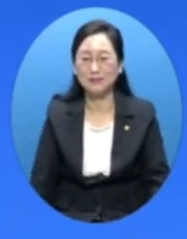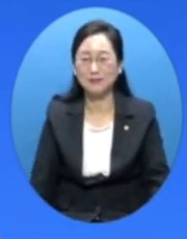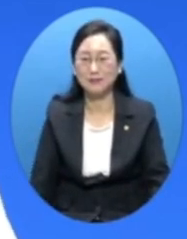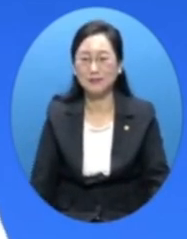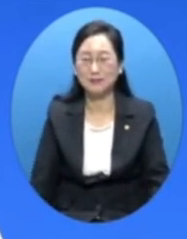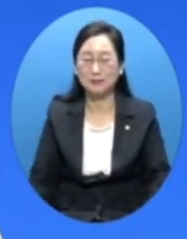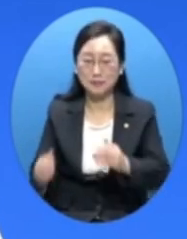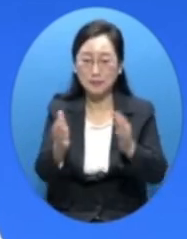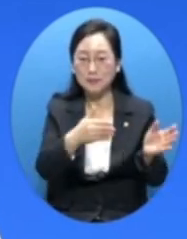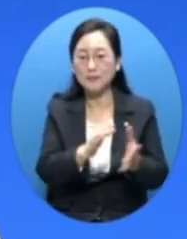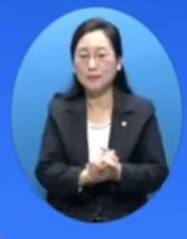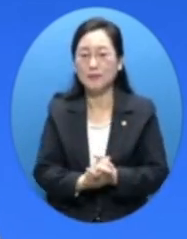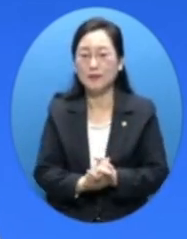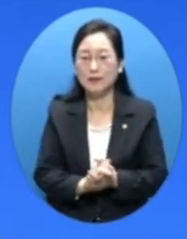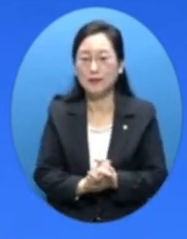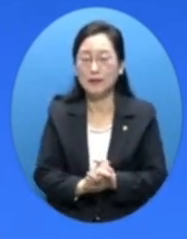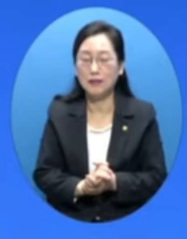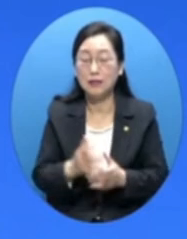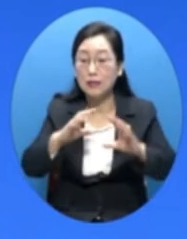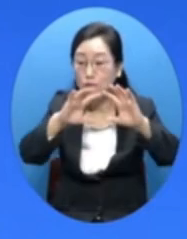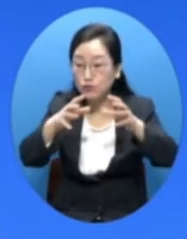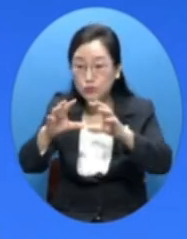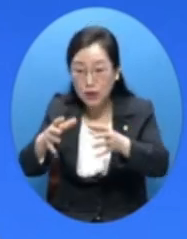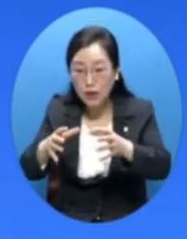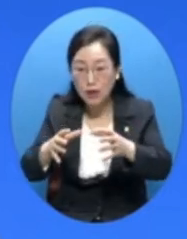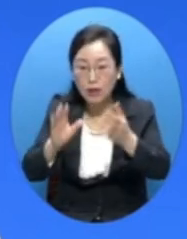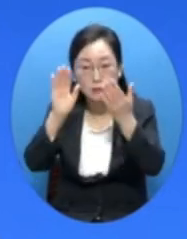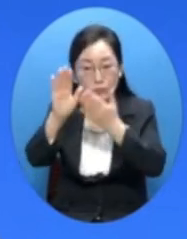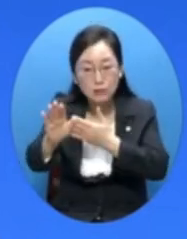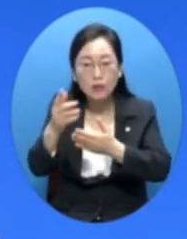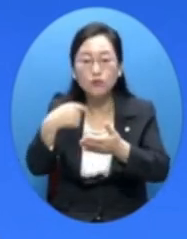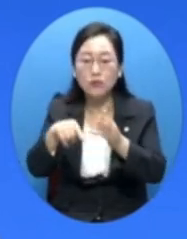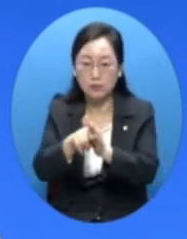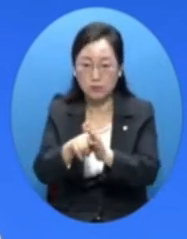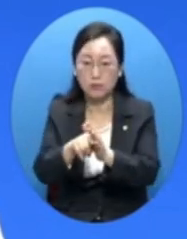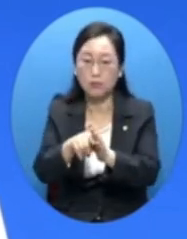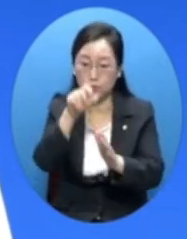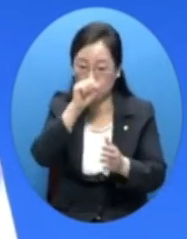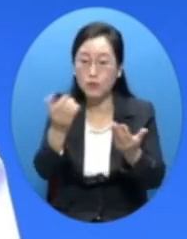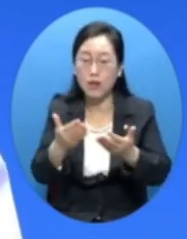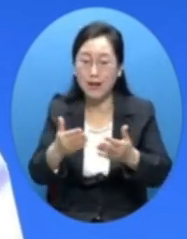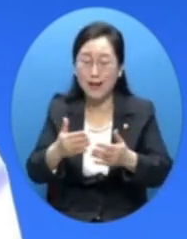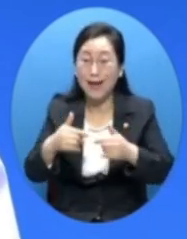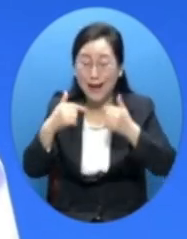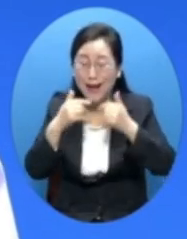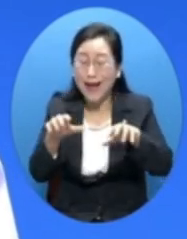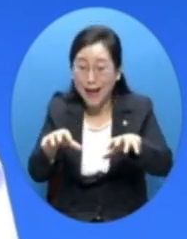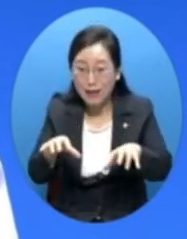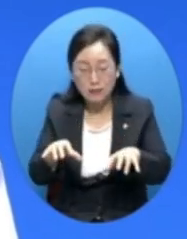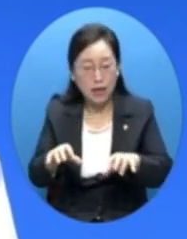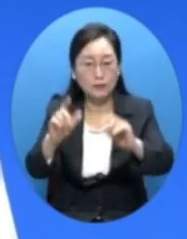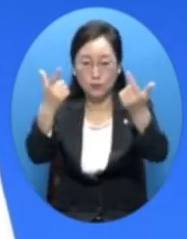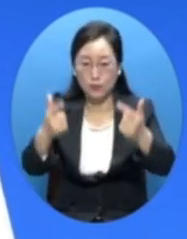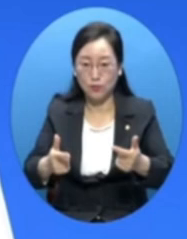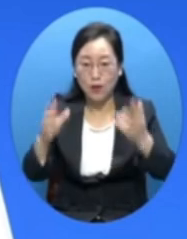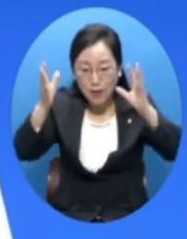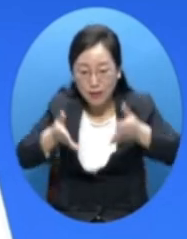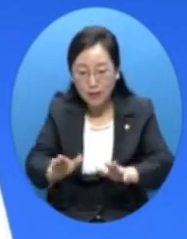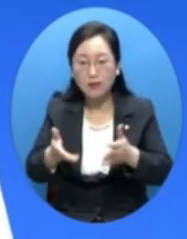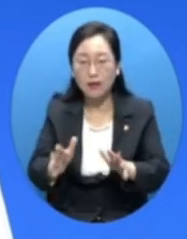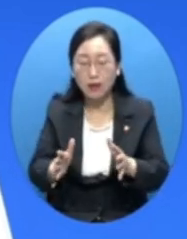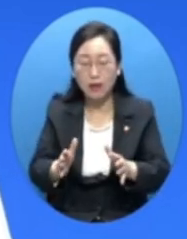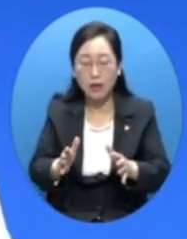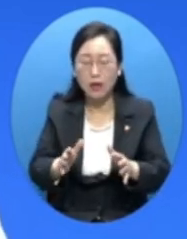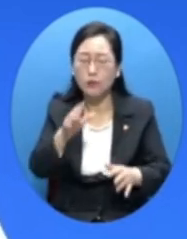아니 그것은 우리 국가의 미래를 위해서는 좋은 일입니다. 웃을 일이 아니라 아이는 많이 낳고 보는 것입니다.